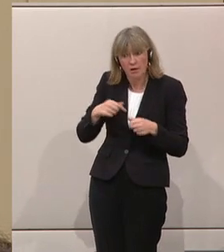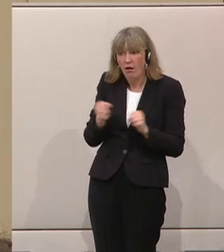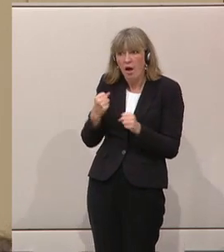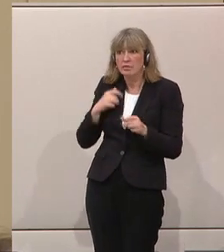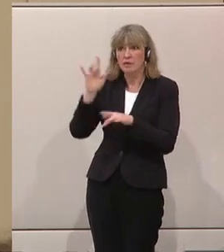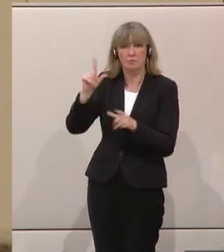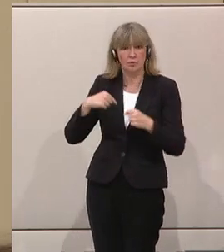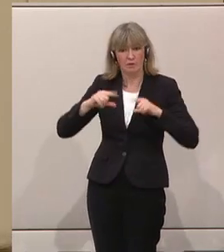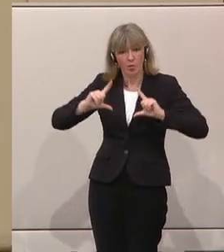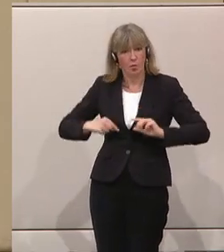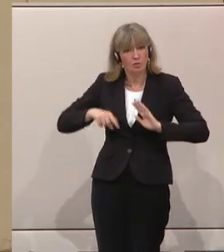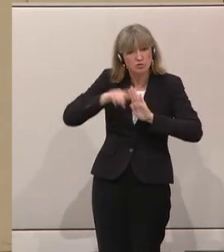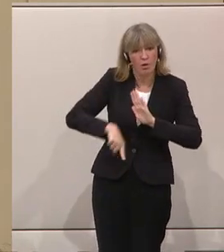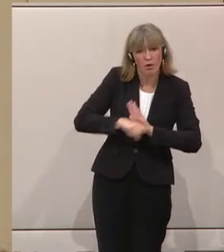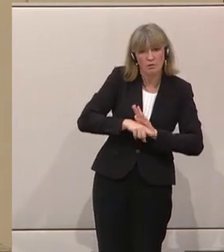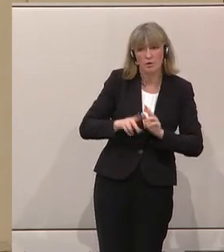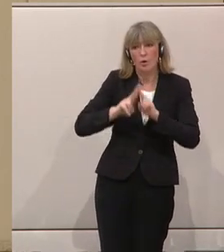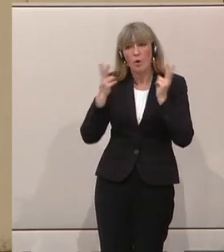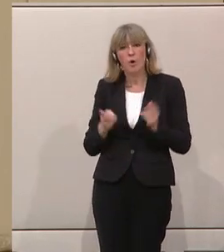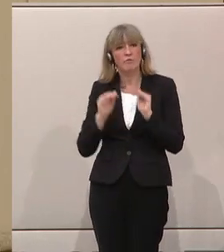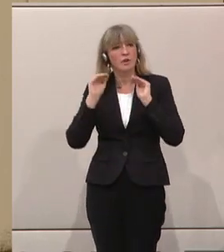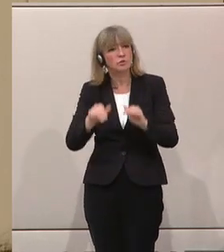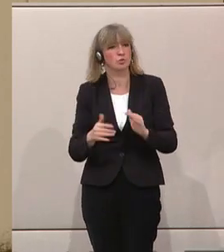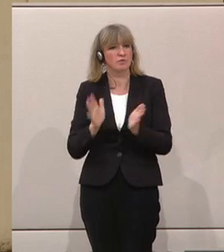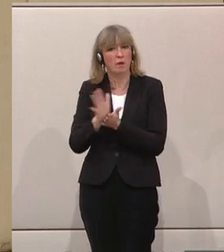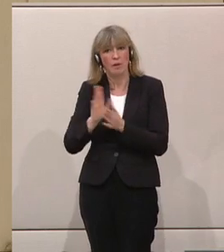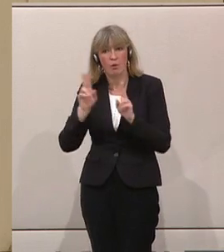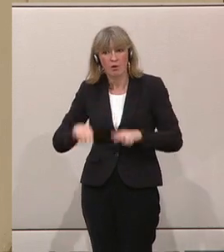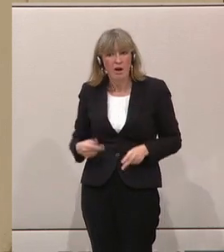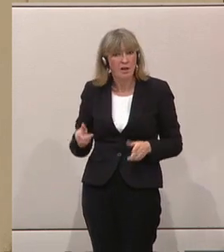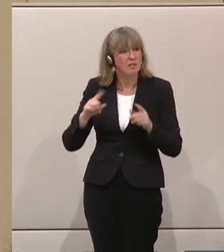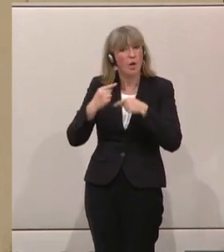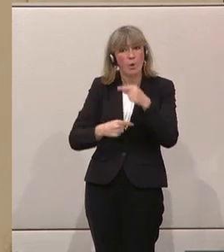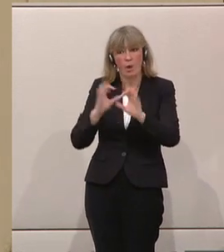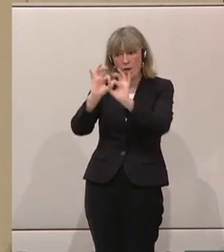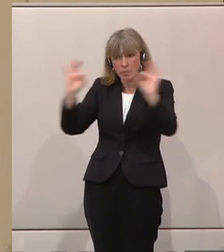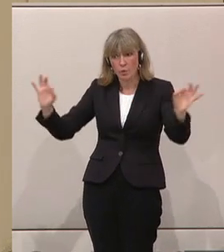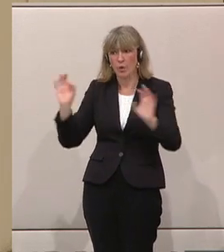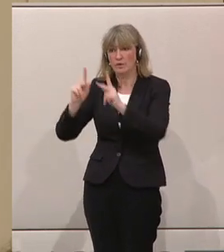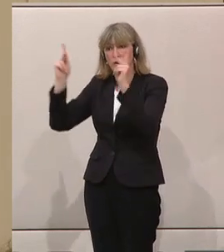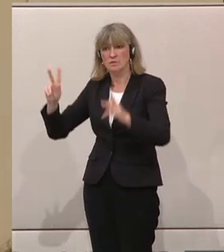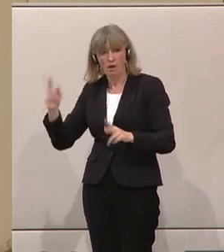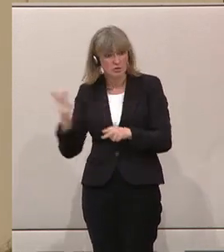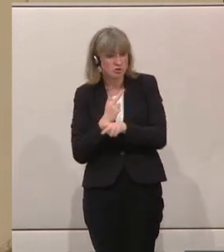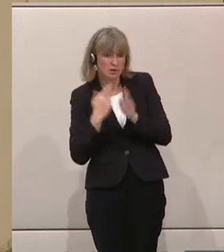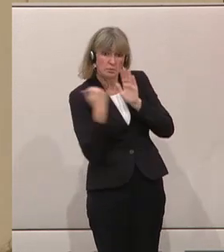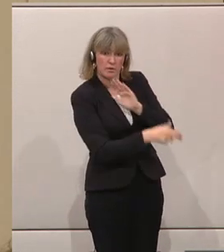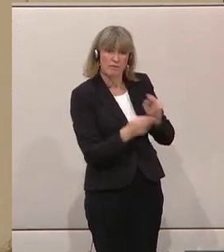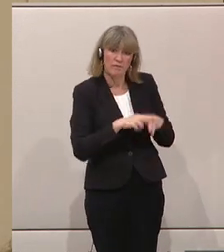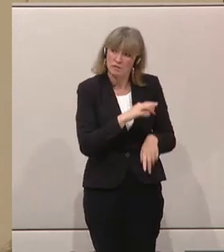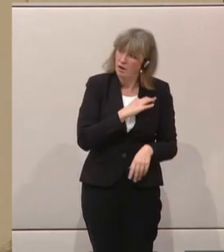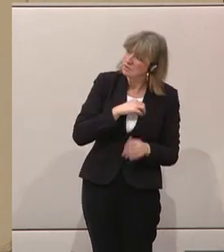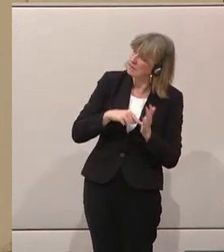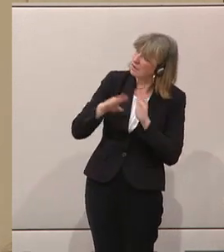stellt. Umweltschutz und Verbraucherrechte spielen hierbei keinerlei Rolle. Zweitens, Konzerne können Staaten verklagen, wenn diese befürchten, etwa